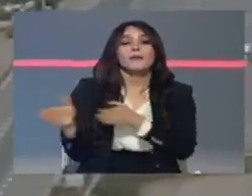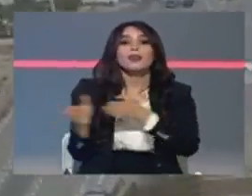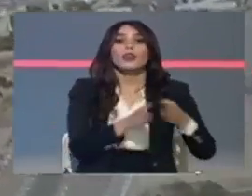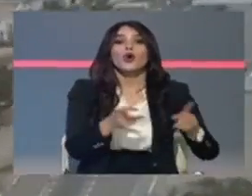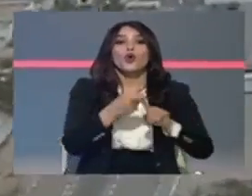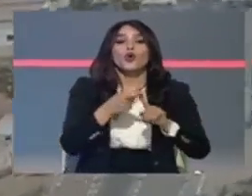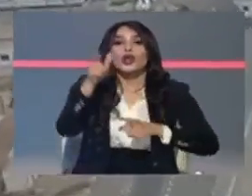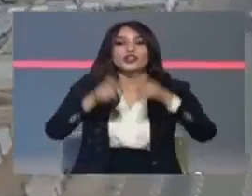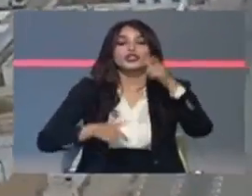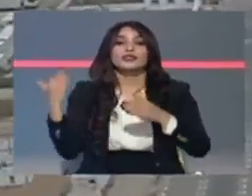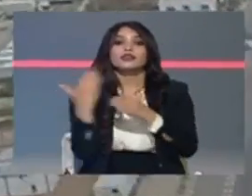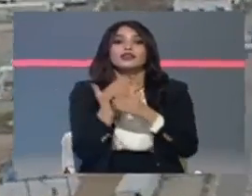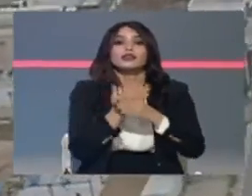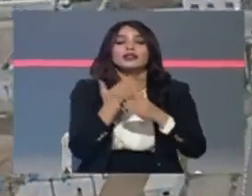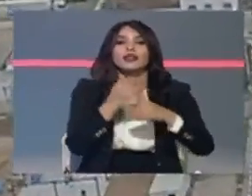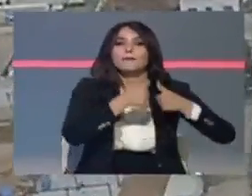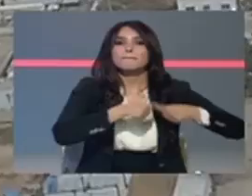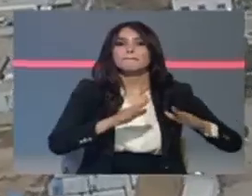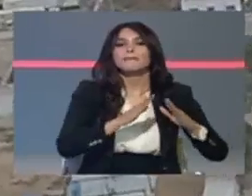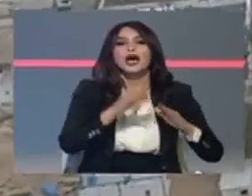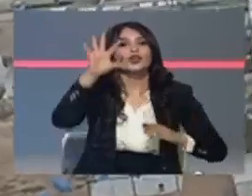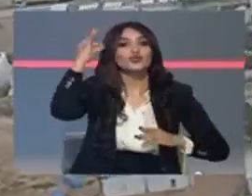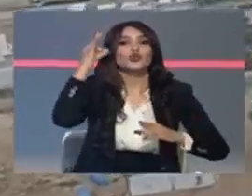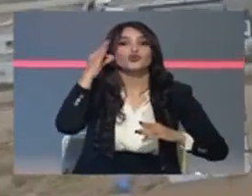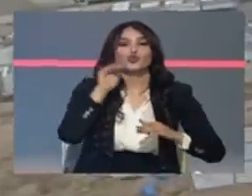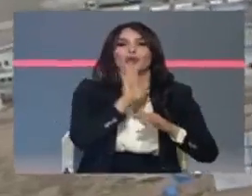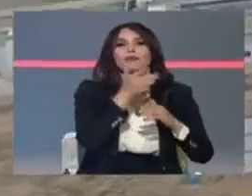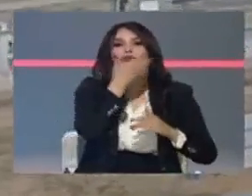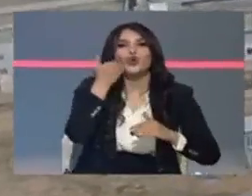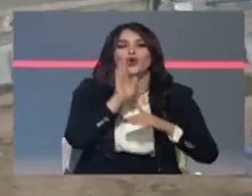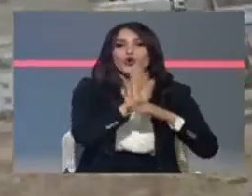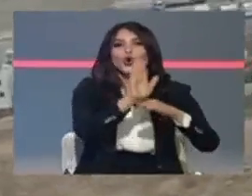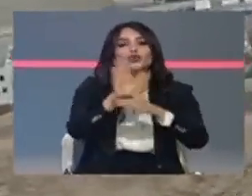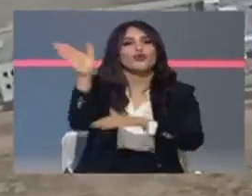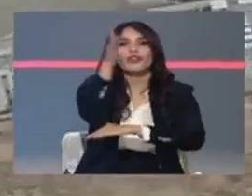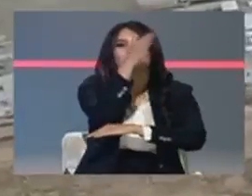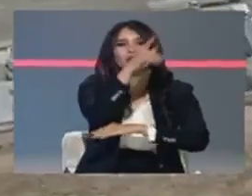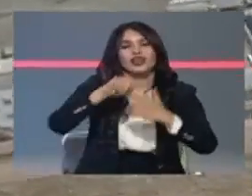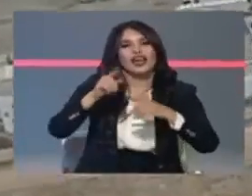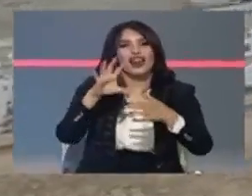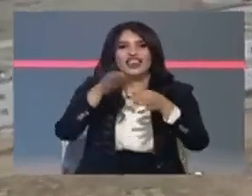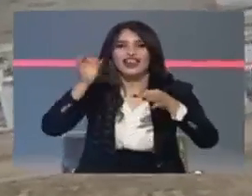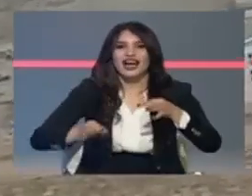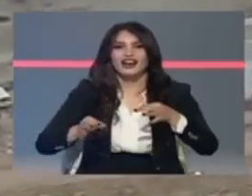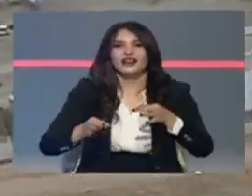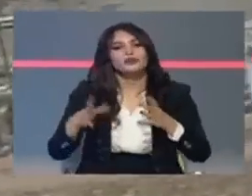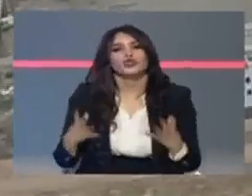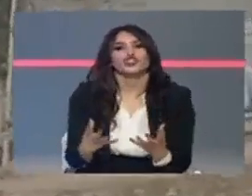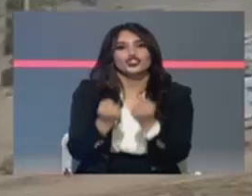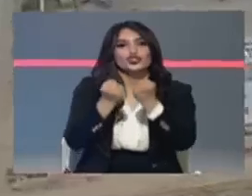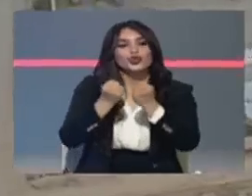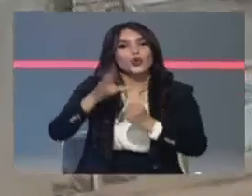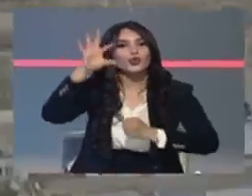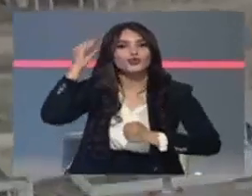كل المتدخلين بقاء التونسيين في بلدان إقامتهم الحل الأمثل في هذه الفترة